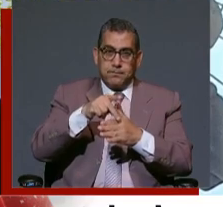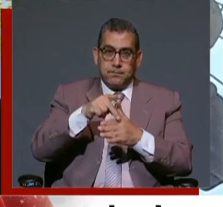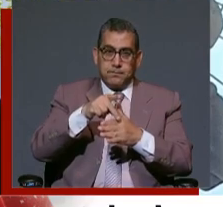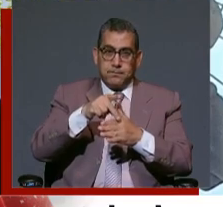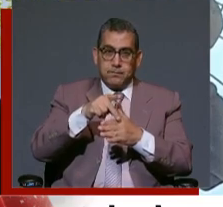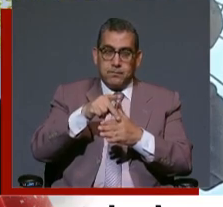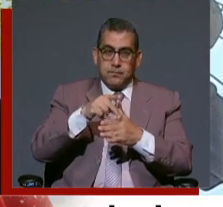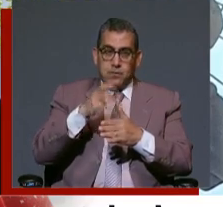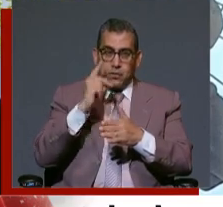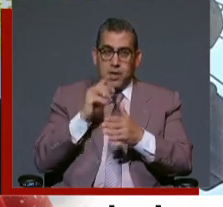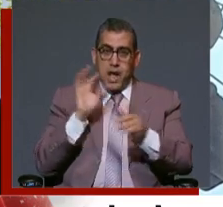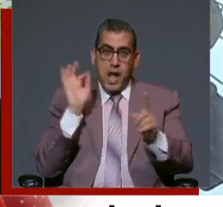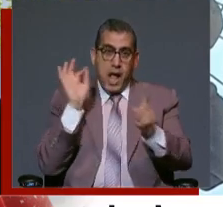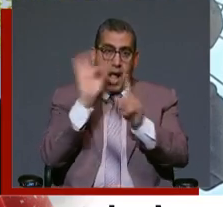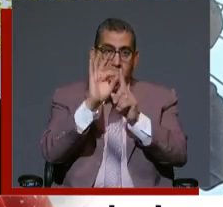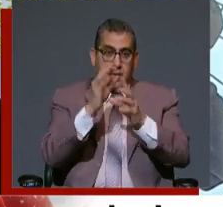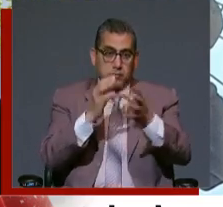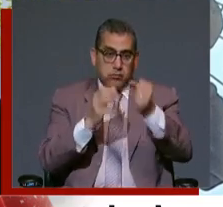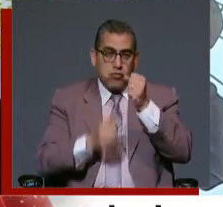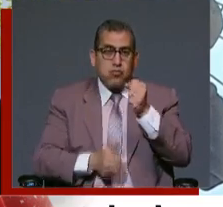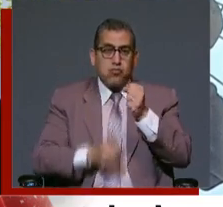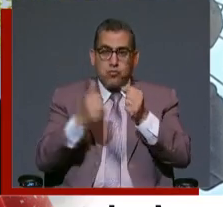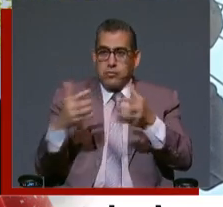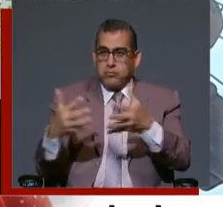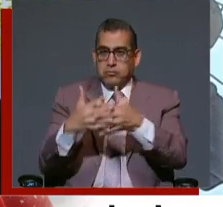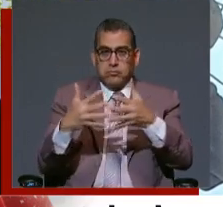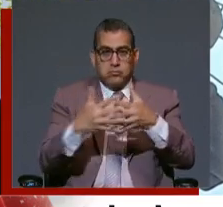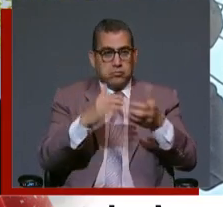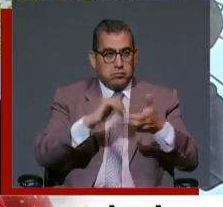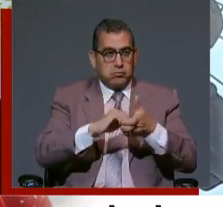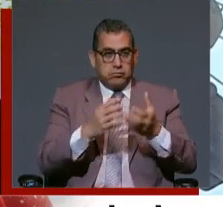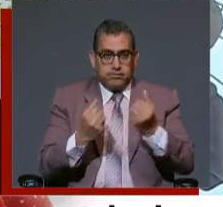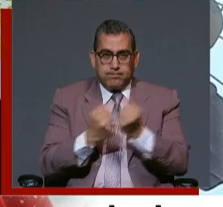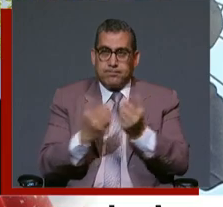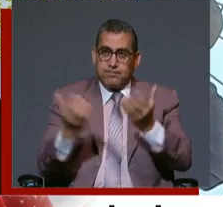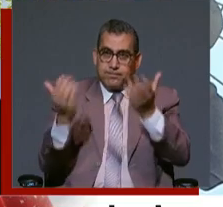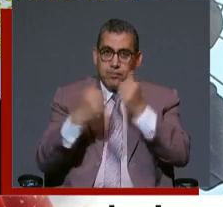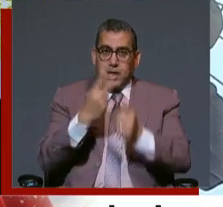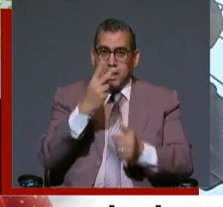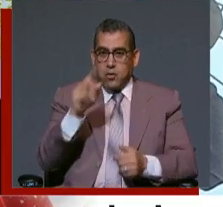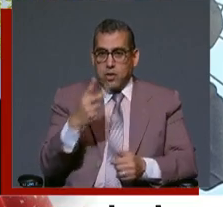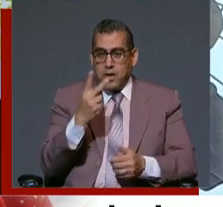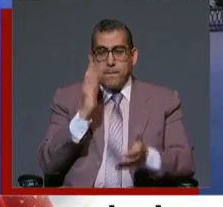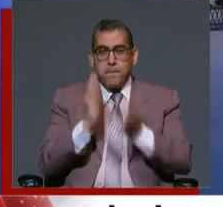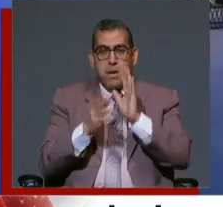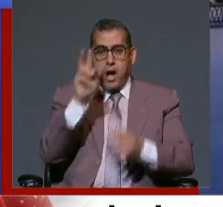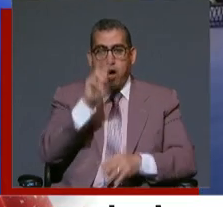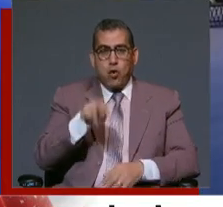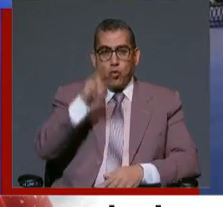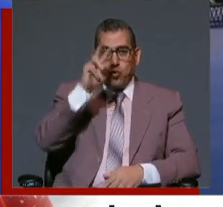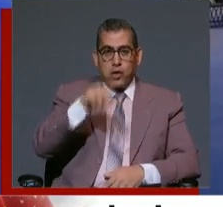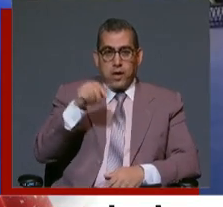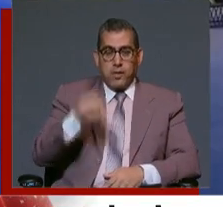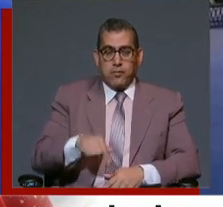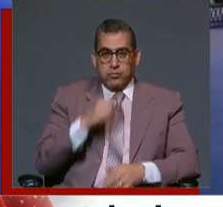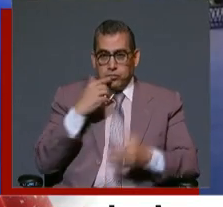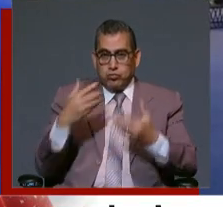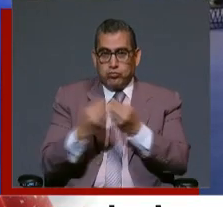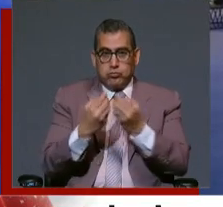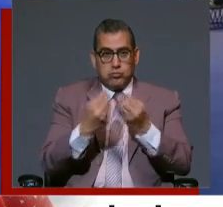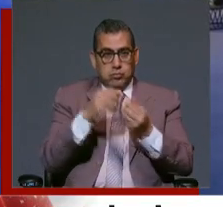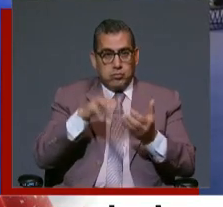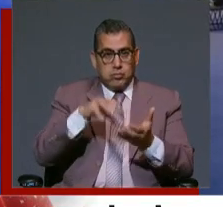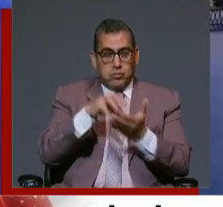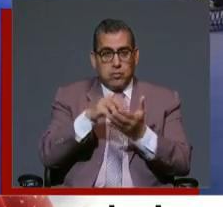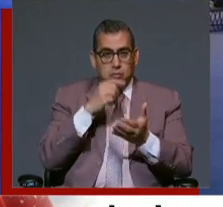هذا الهدف، ونجحنا مع شركائنا في تعبئة 2.2 مليار دولارا مع شركائنا في